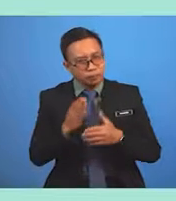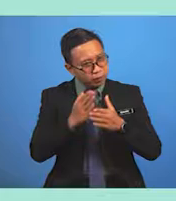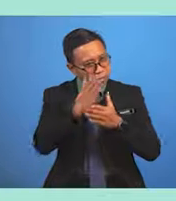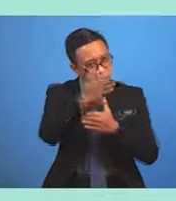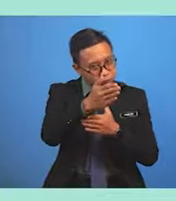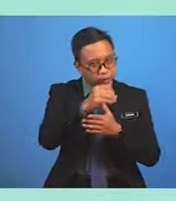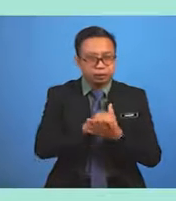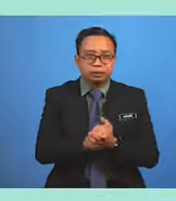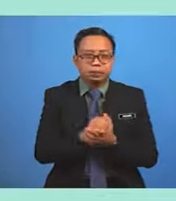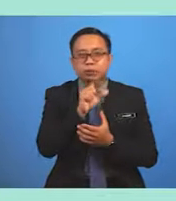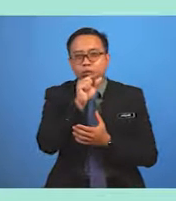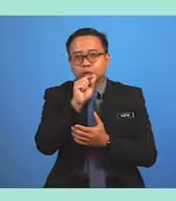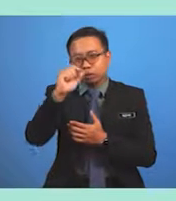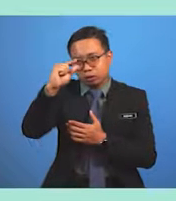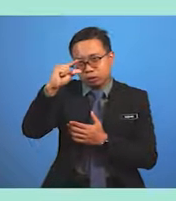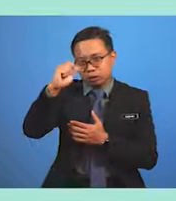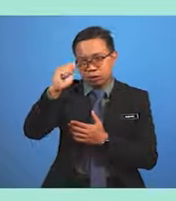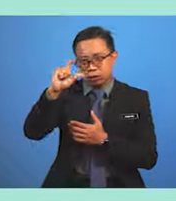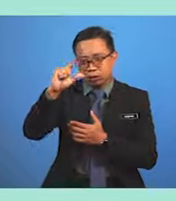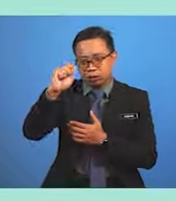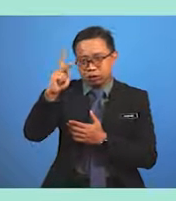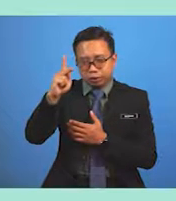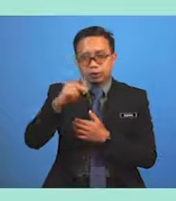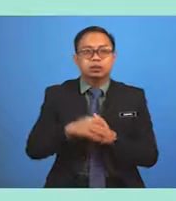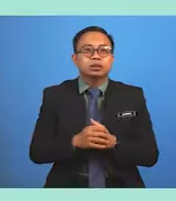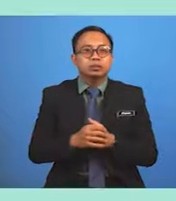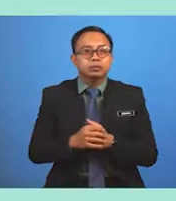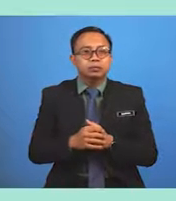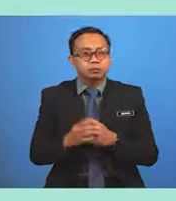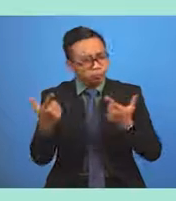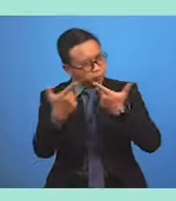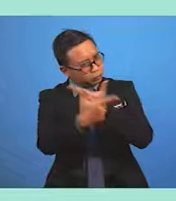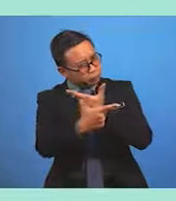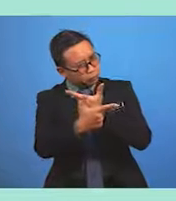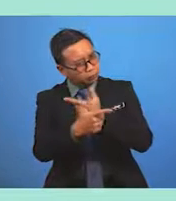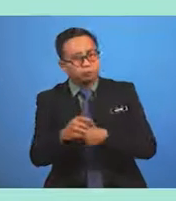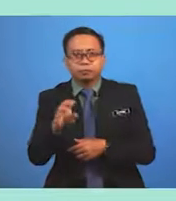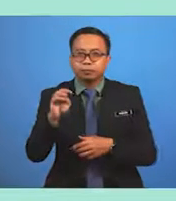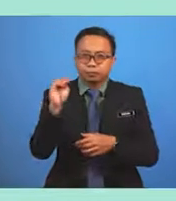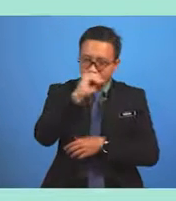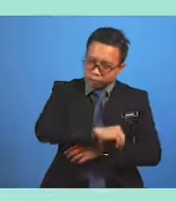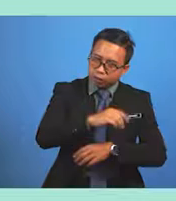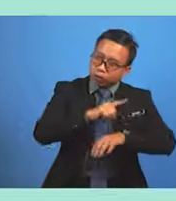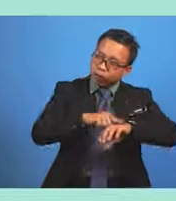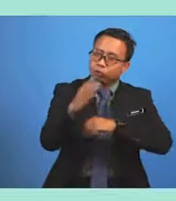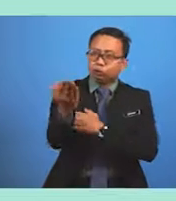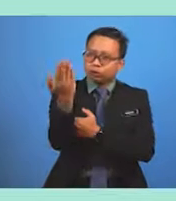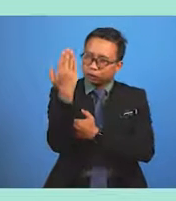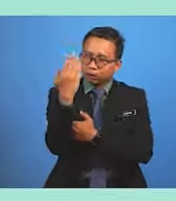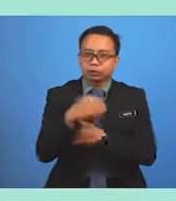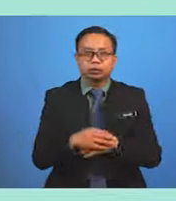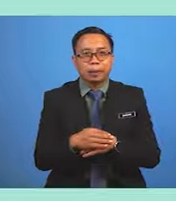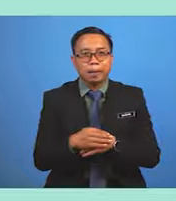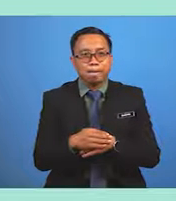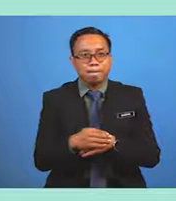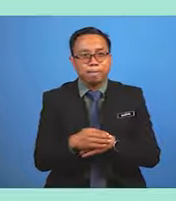Seterusnya ialah burung gagak. Burung gagak menyerang mangsa pada waktu siang. Mangsanya